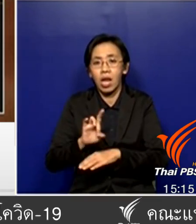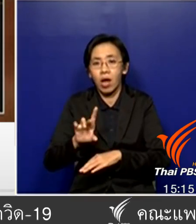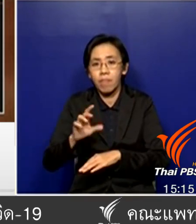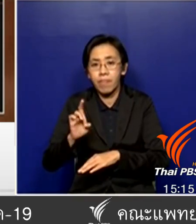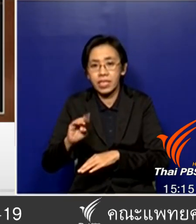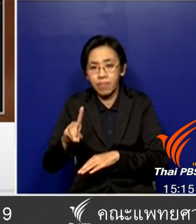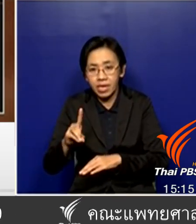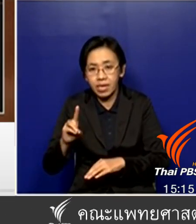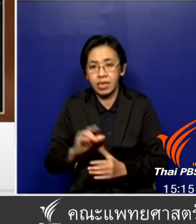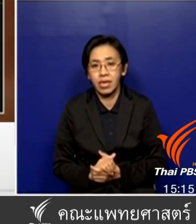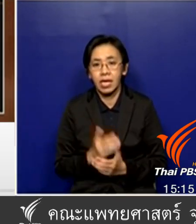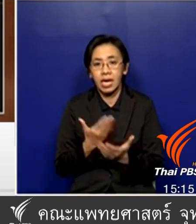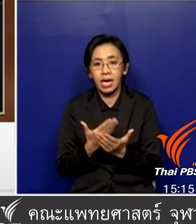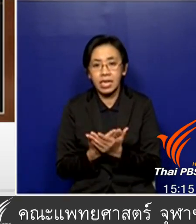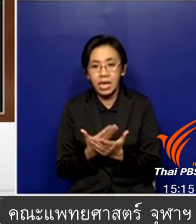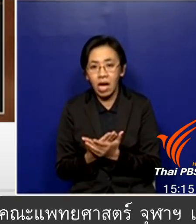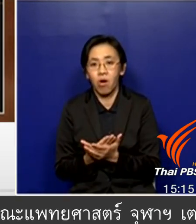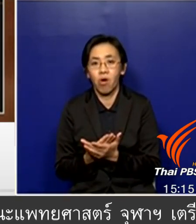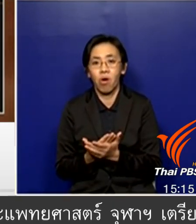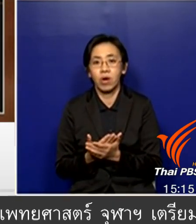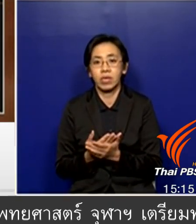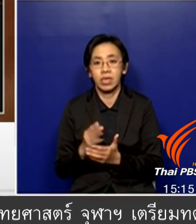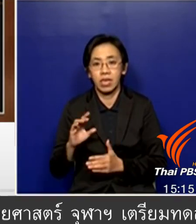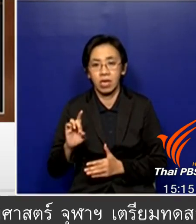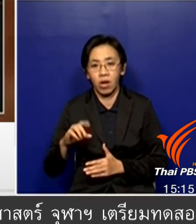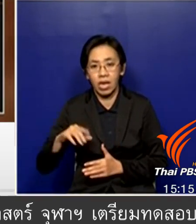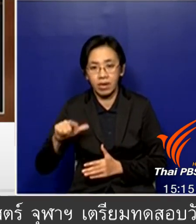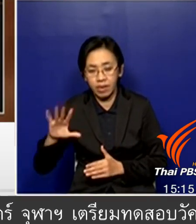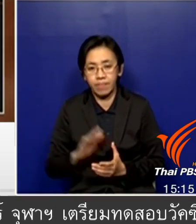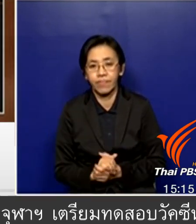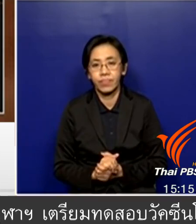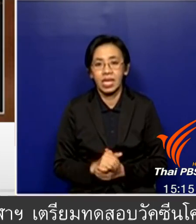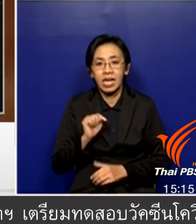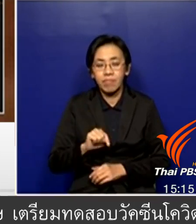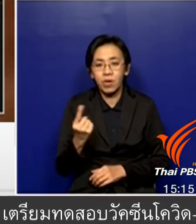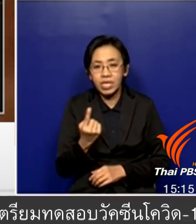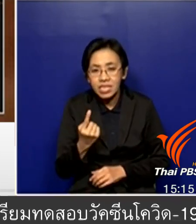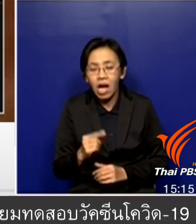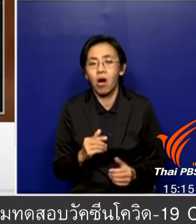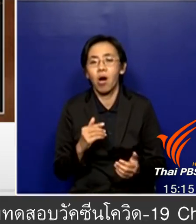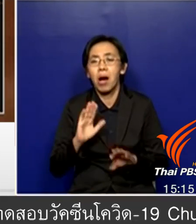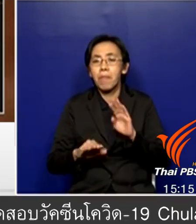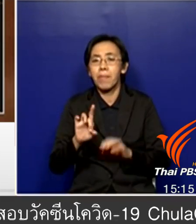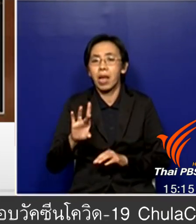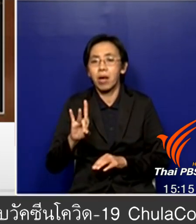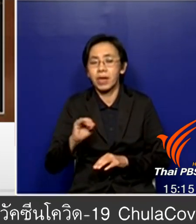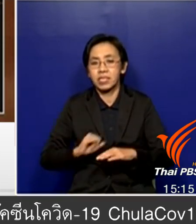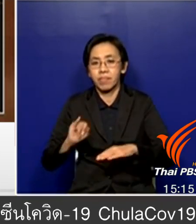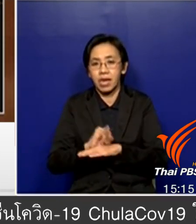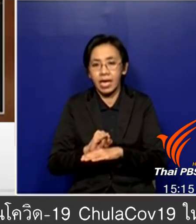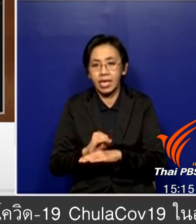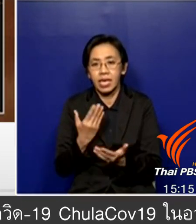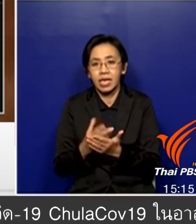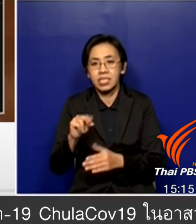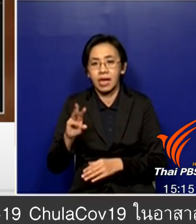rememberนายวุธิชัยวตธรรม 1 ธุรกรมไม่น้อยกว่า 180 ไร้ 36